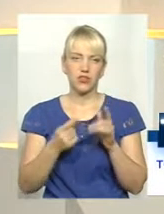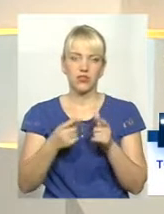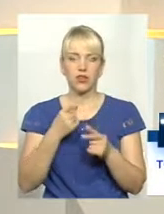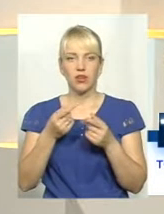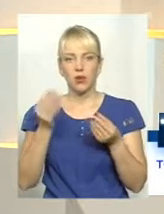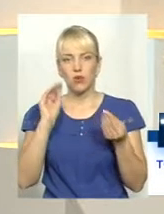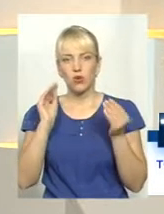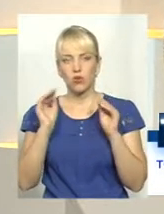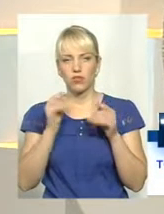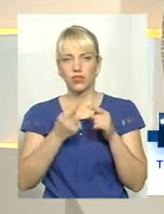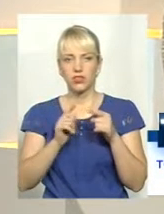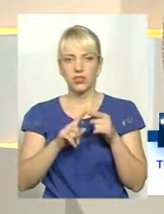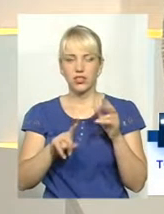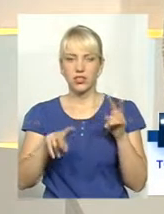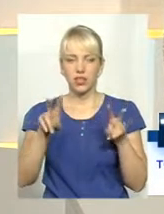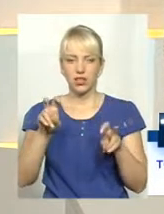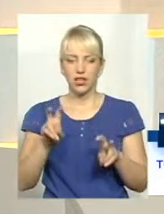працюємо для вас у прямому ефірі